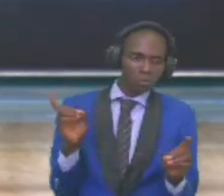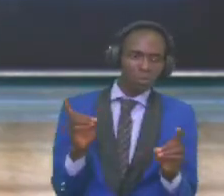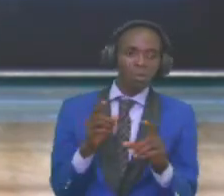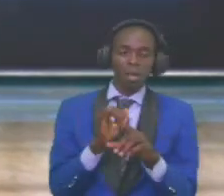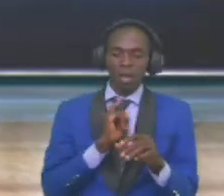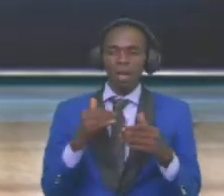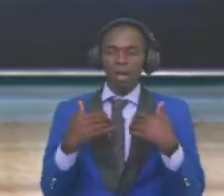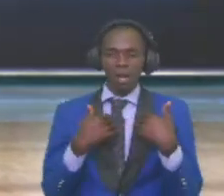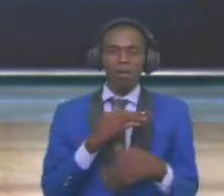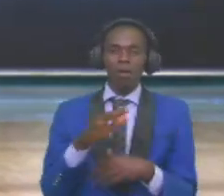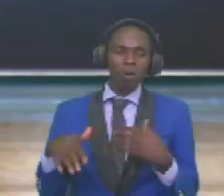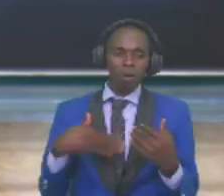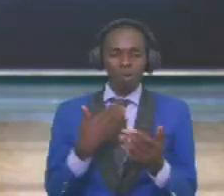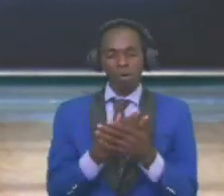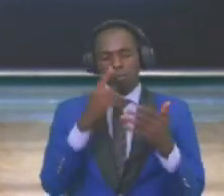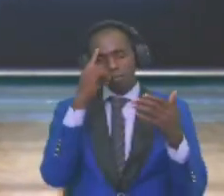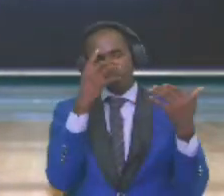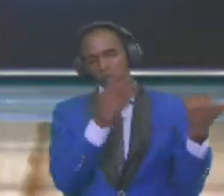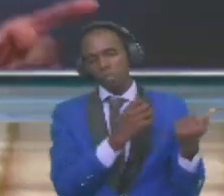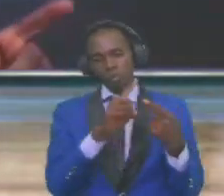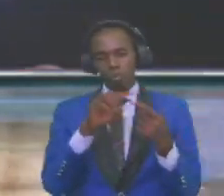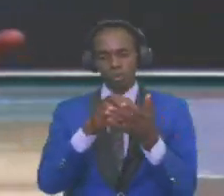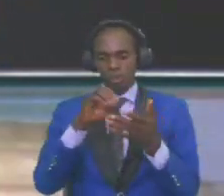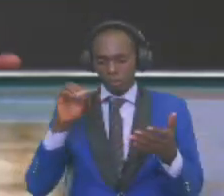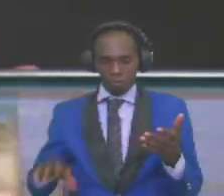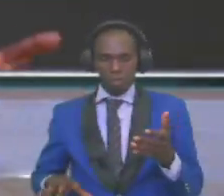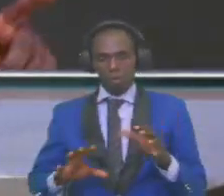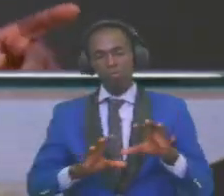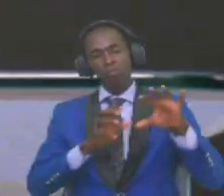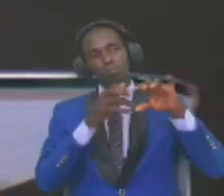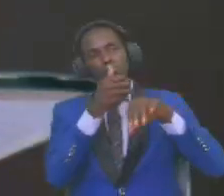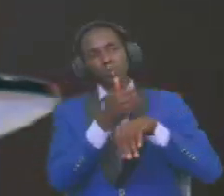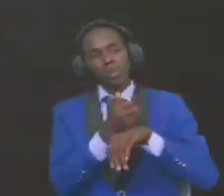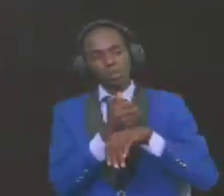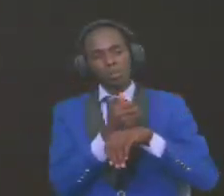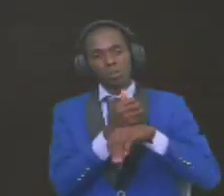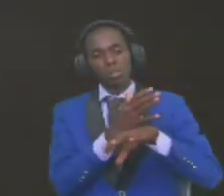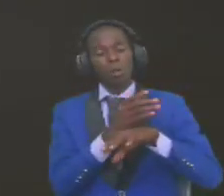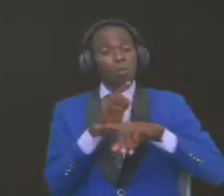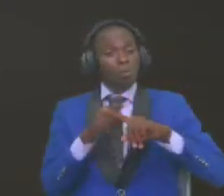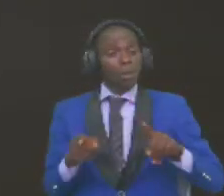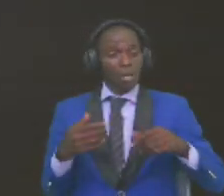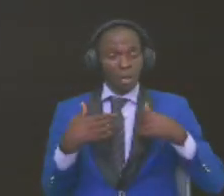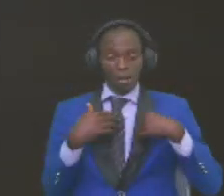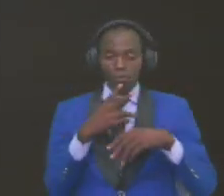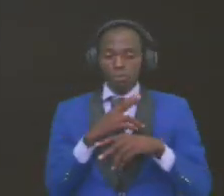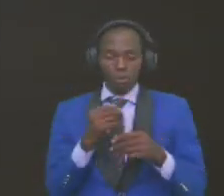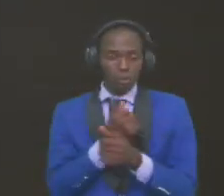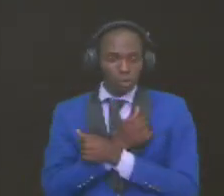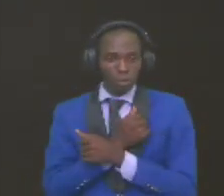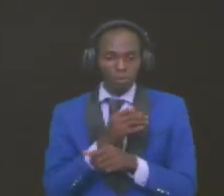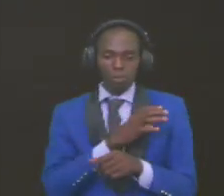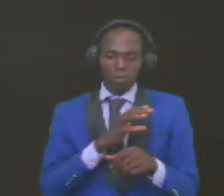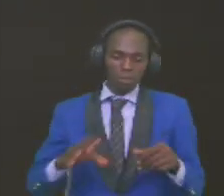et quand j'aurai même toute la fois juste à transporter des montagnes si je n'ai pas la